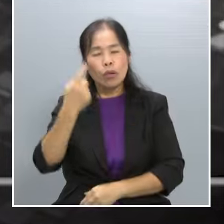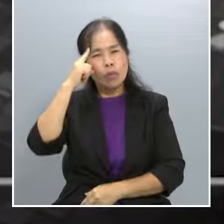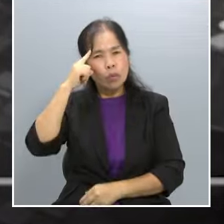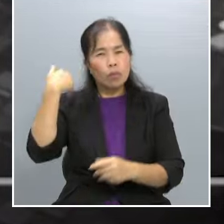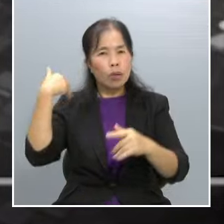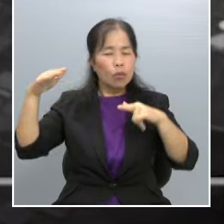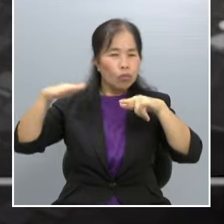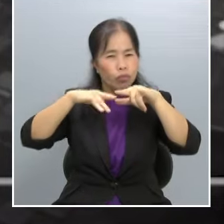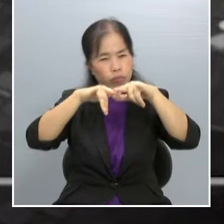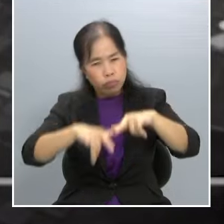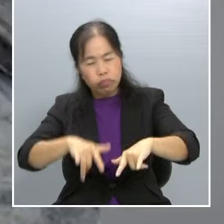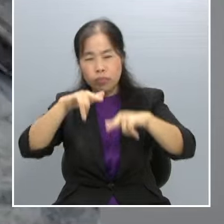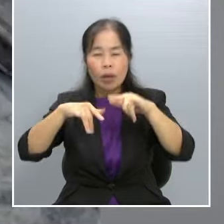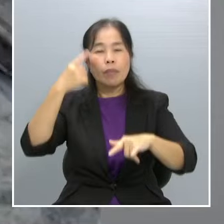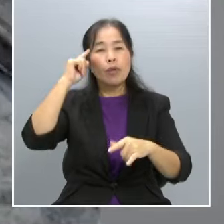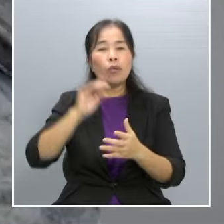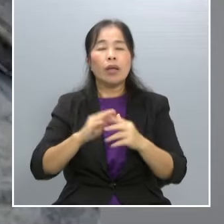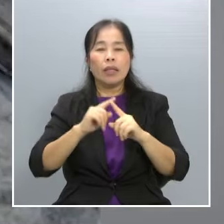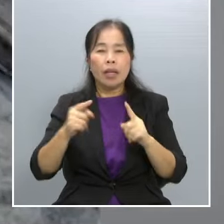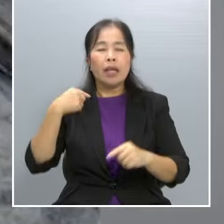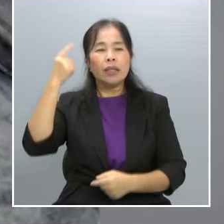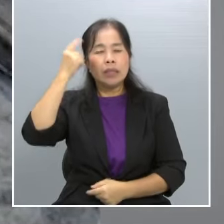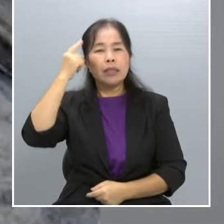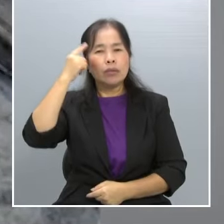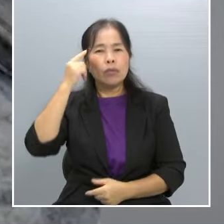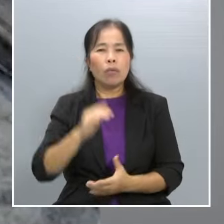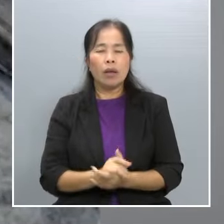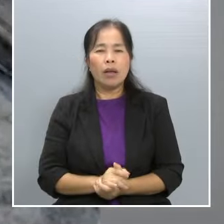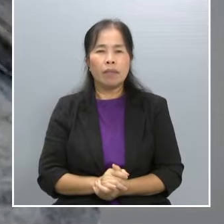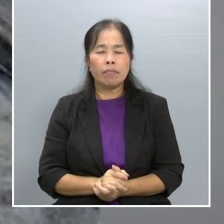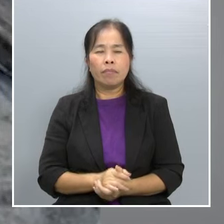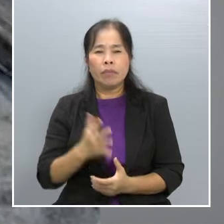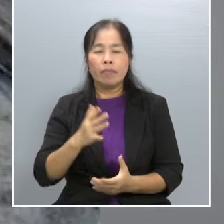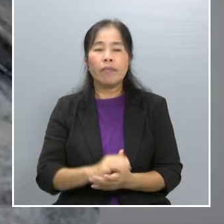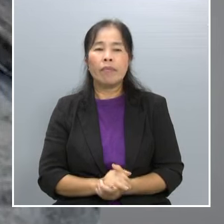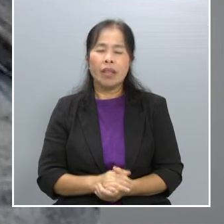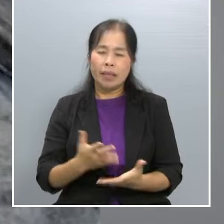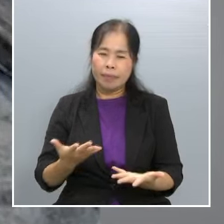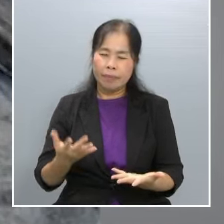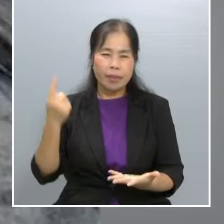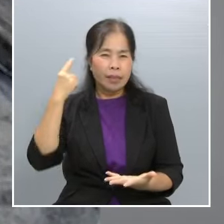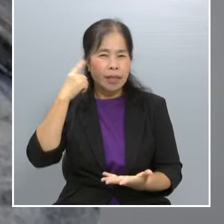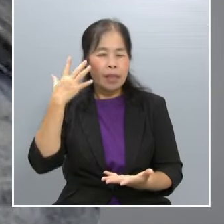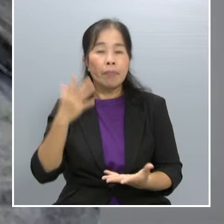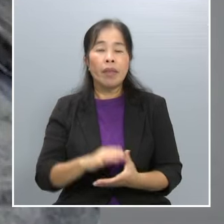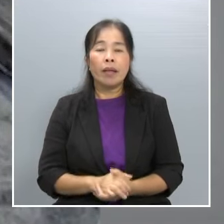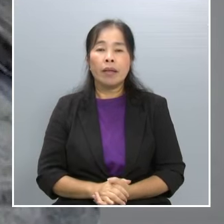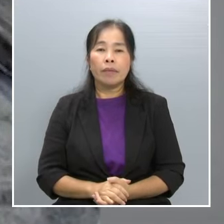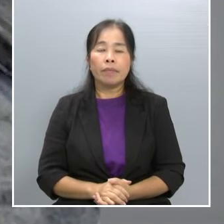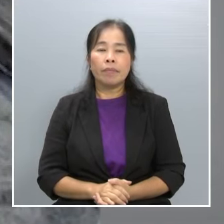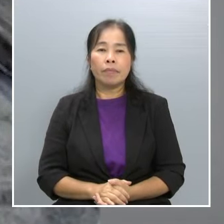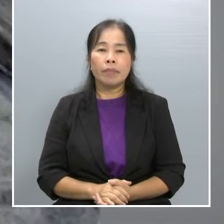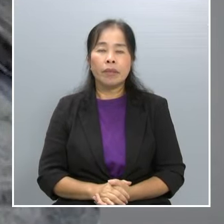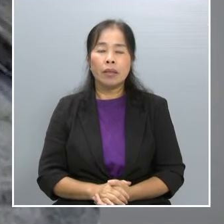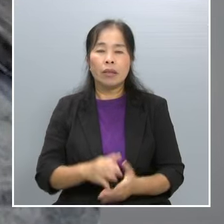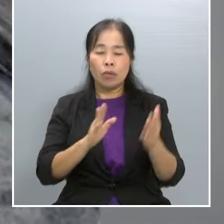บินต่ำเกินไปหรือเปล่าแต่ก็คิดว่าน่าจะไม่ได้ทำโซนิกบูม และอะไรเพราะเมื่อวานนี้ทางเขื่อนราชประภาสุราษฎร์